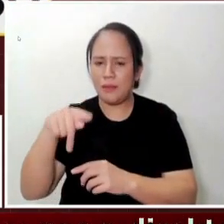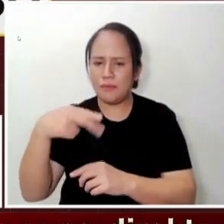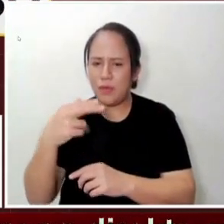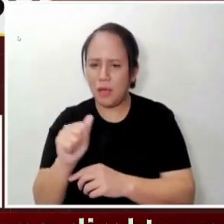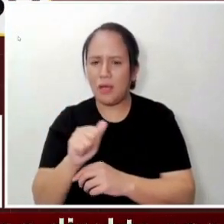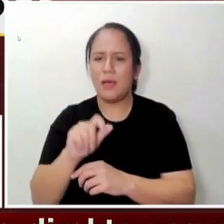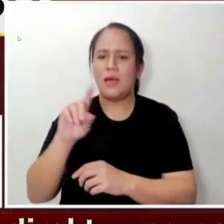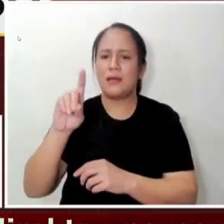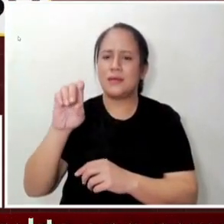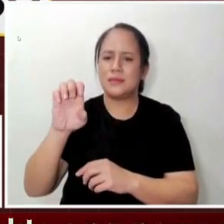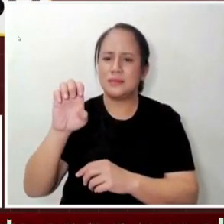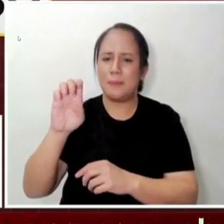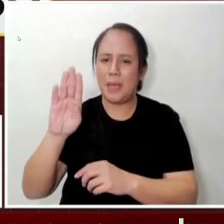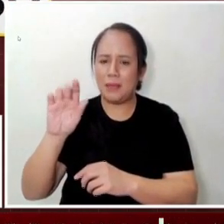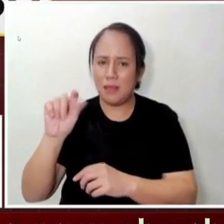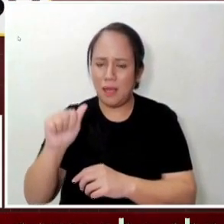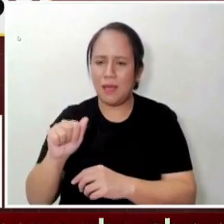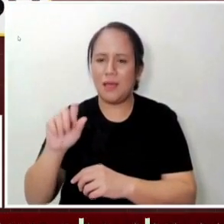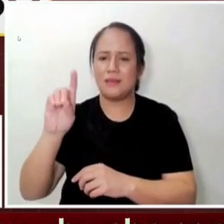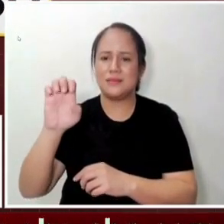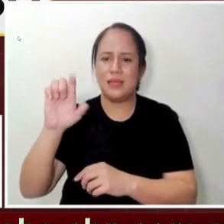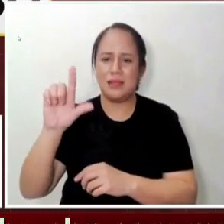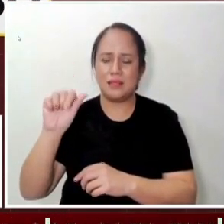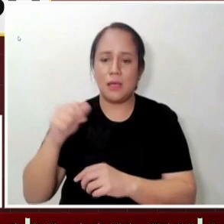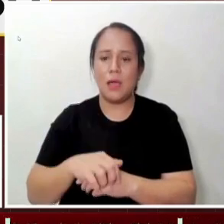isang kaso na nakita na